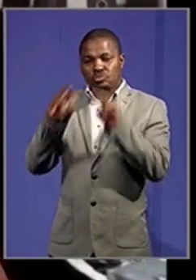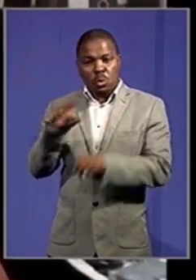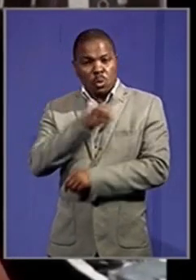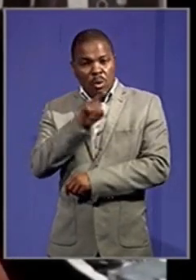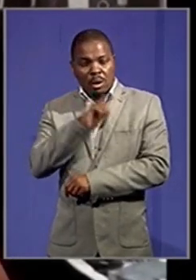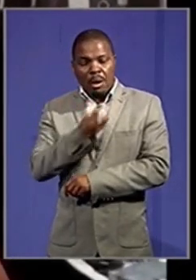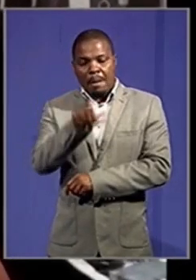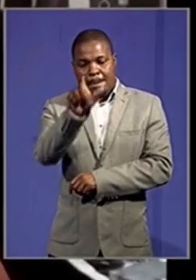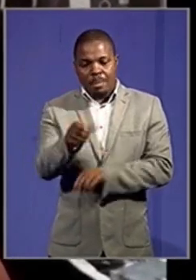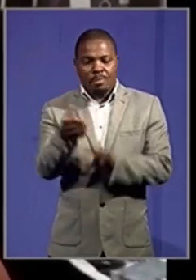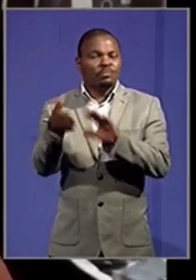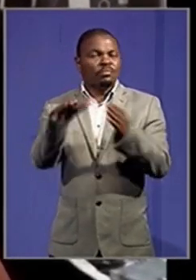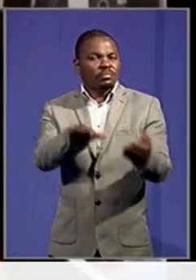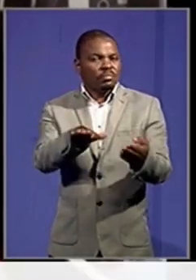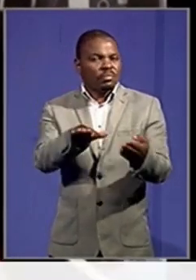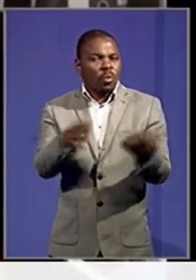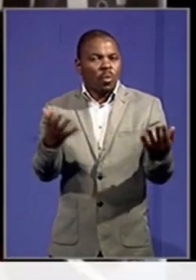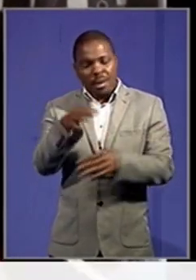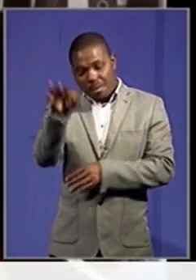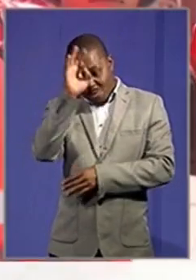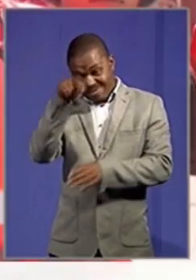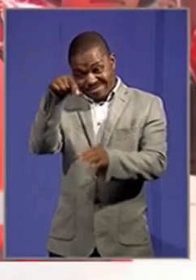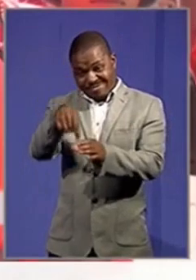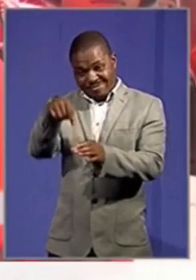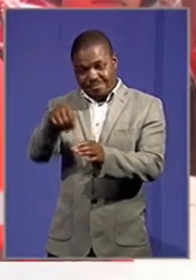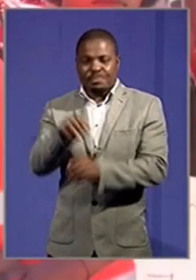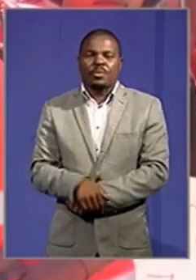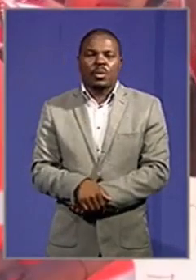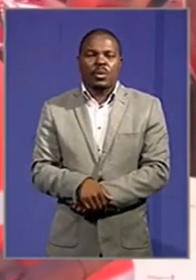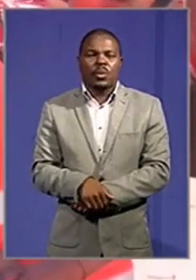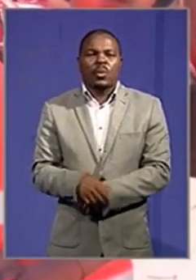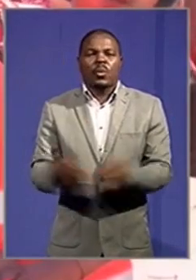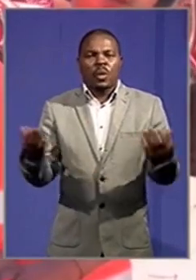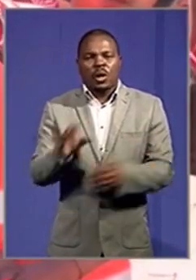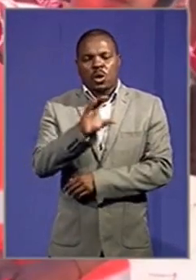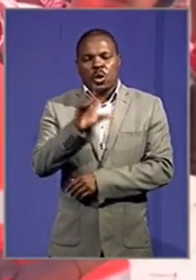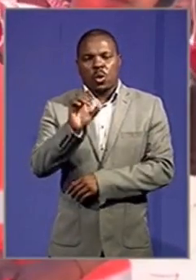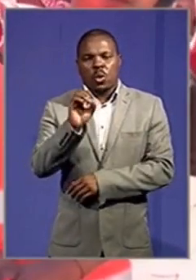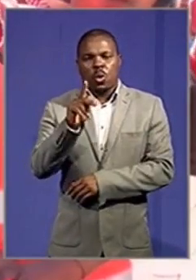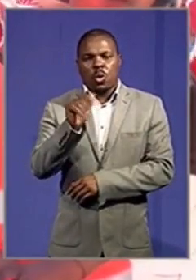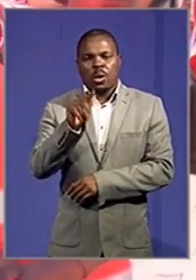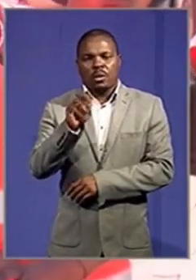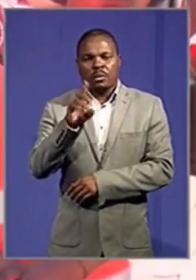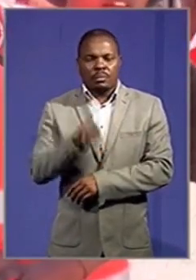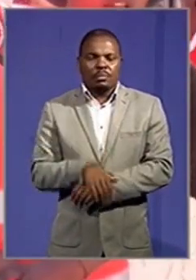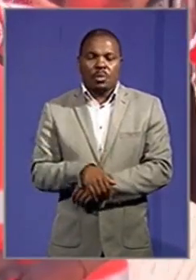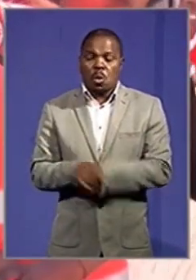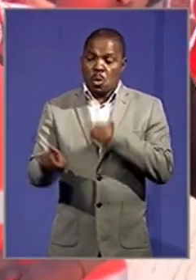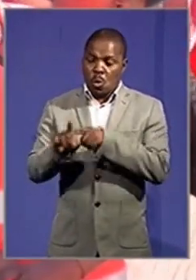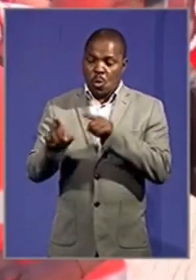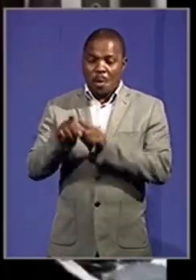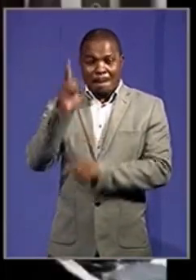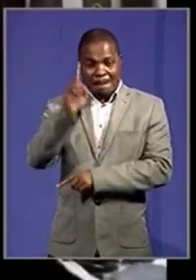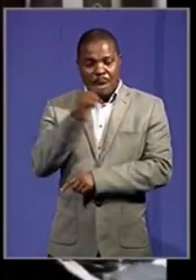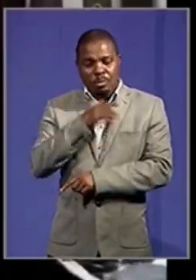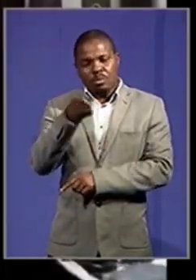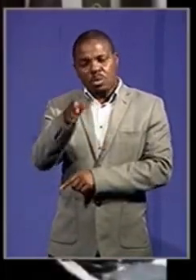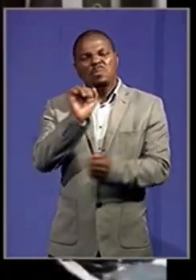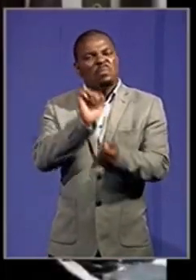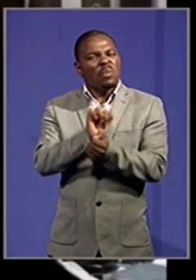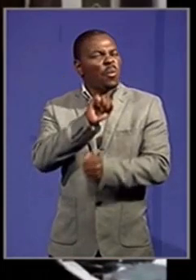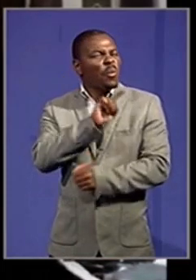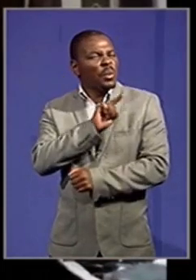mmelaelwa yo tlhokafetseng a le ka fa tlase ga tlhokomelo ya sepodisi kwa Hlohlolwane. Mmelaelwa o na tshwaretswe o na